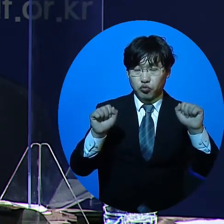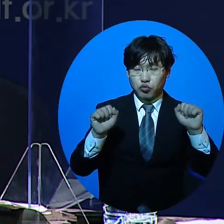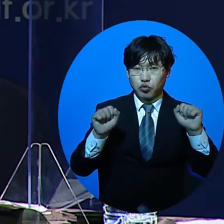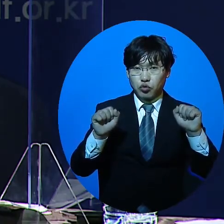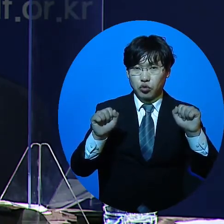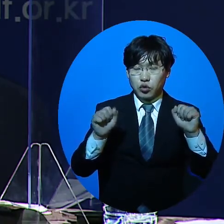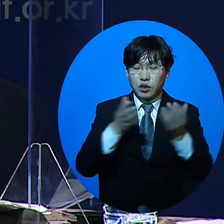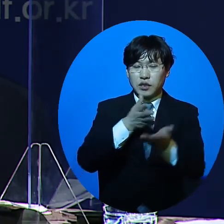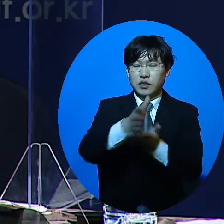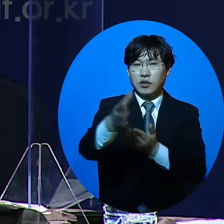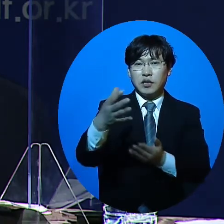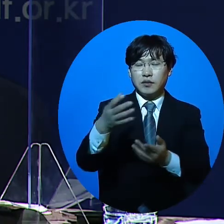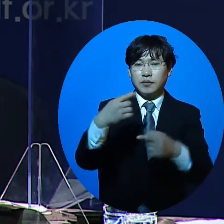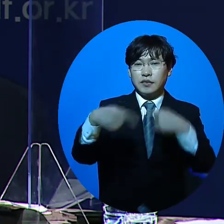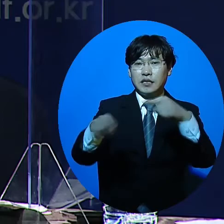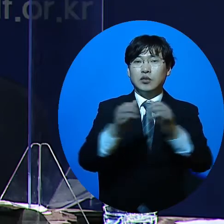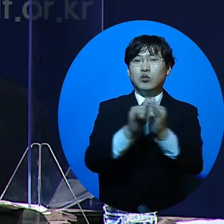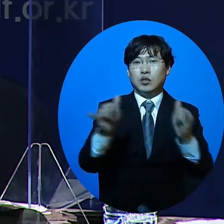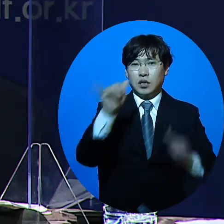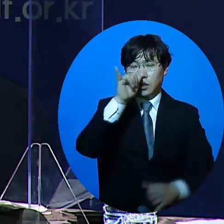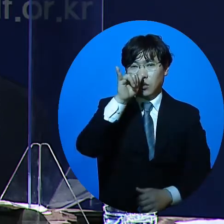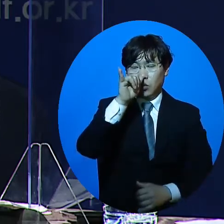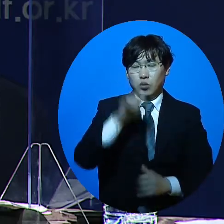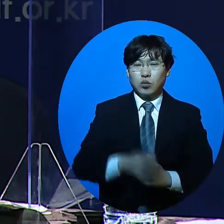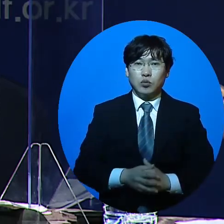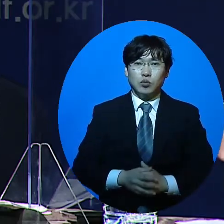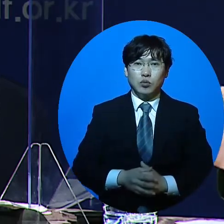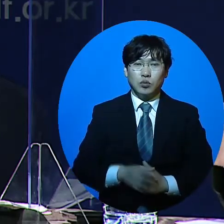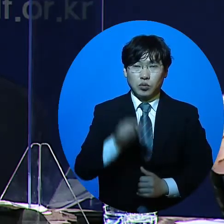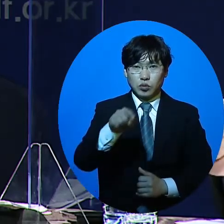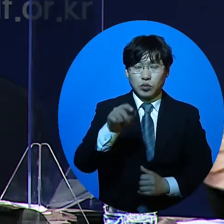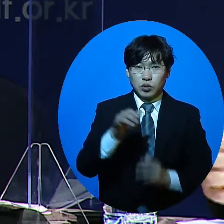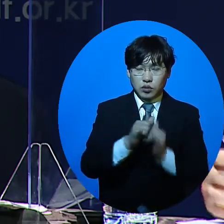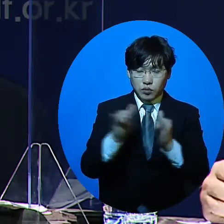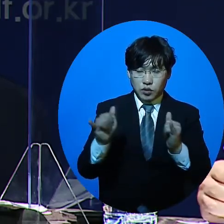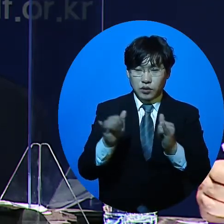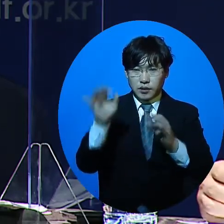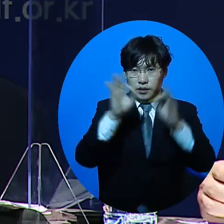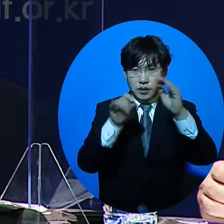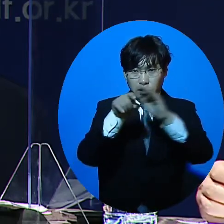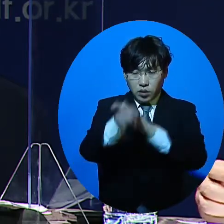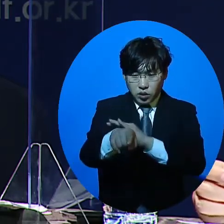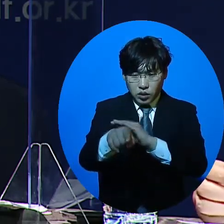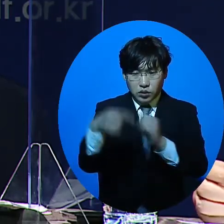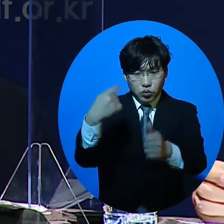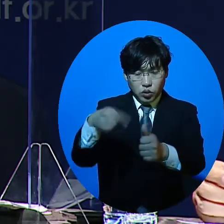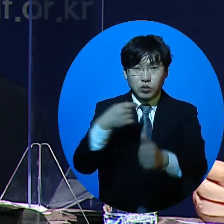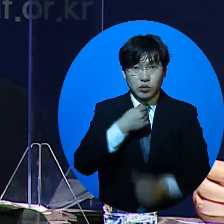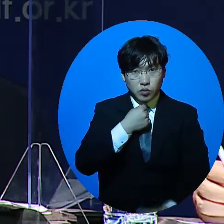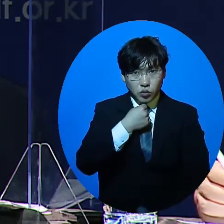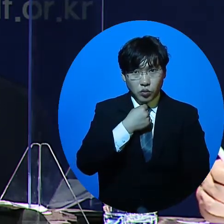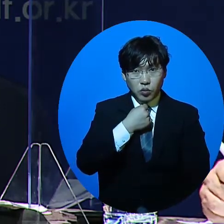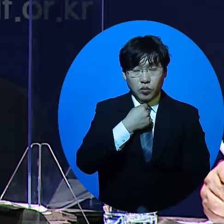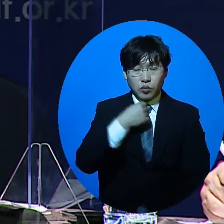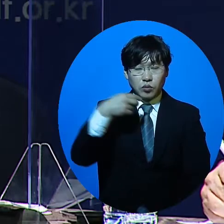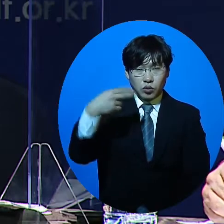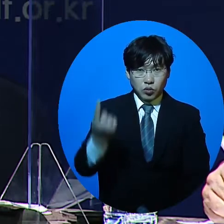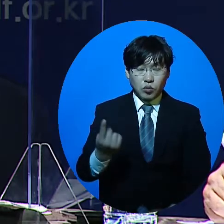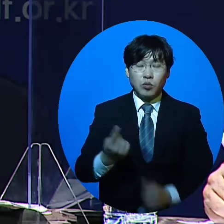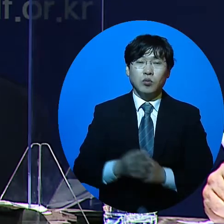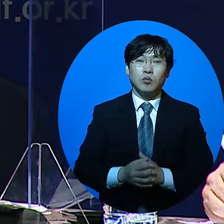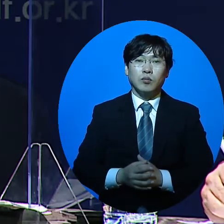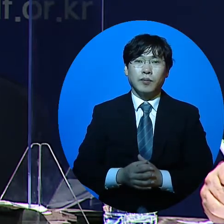담당하는 전담 지도자를 따로 두고 있는데 이분들을 찾아가서 지도를 하고 싶어도